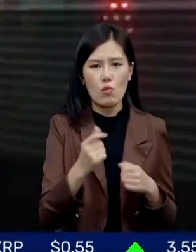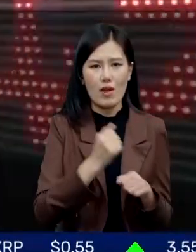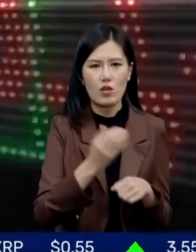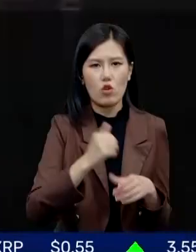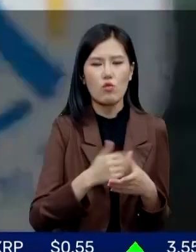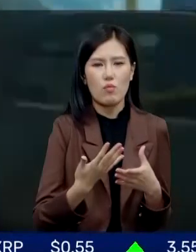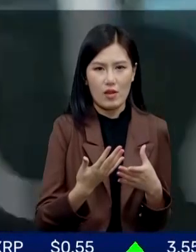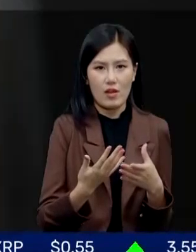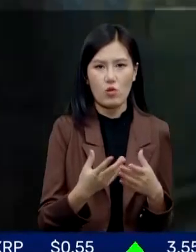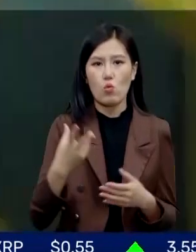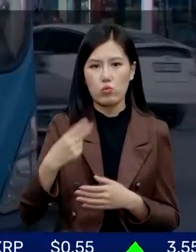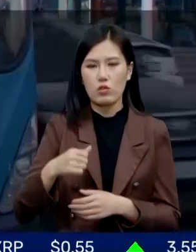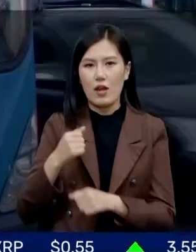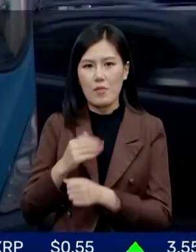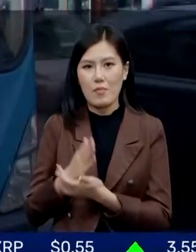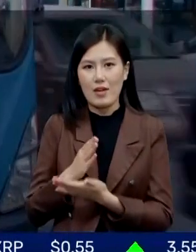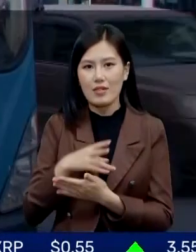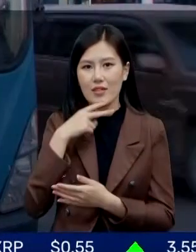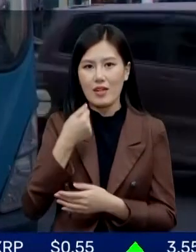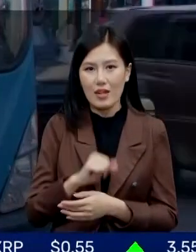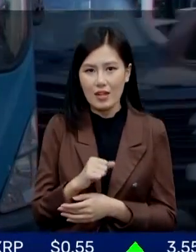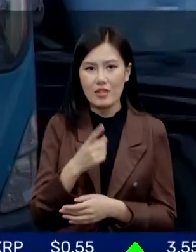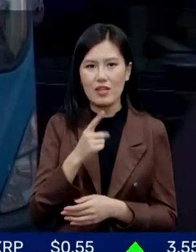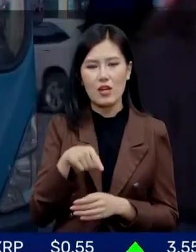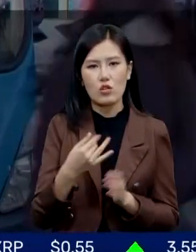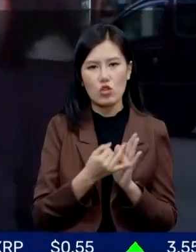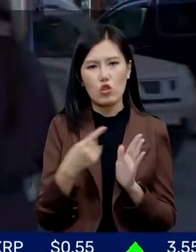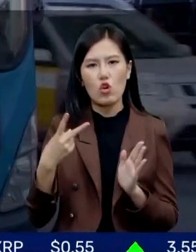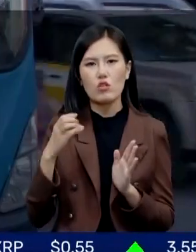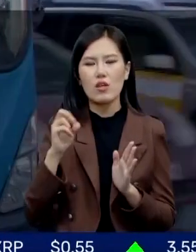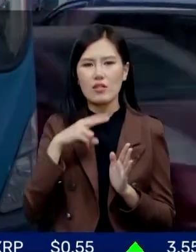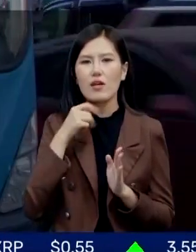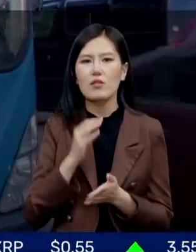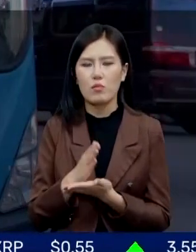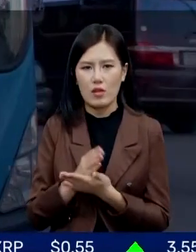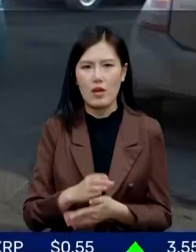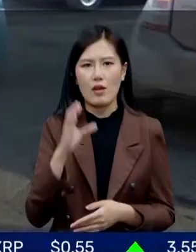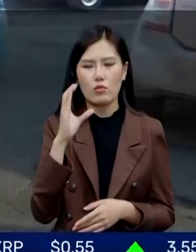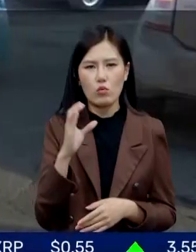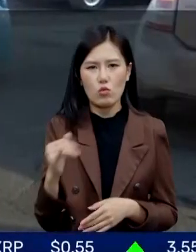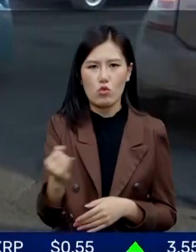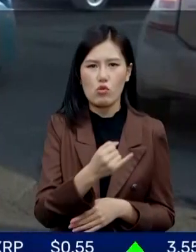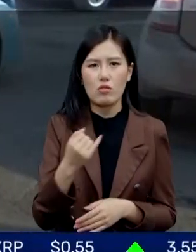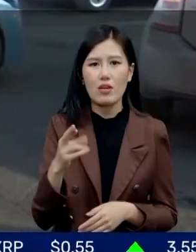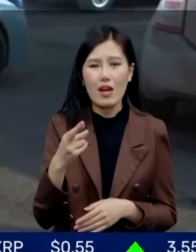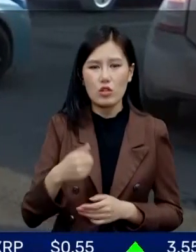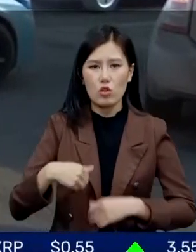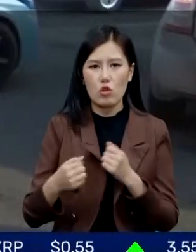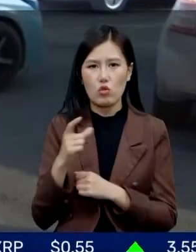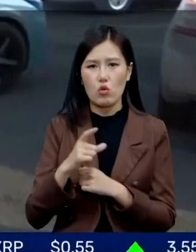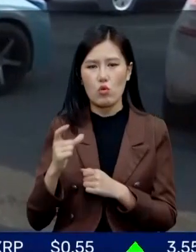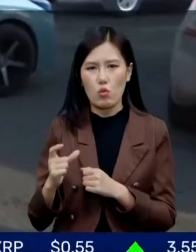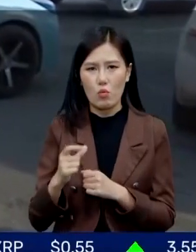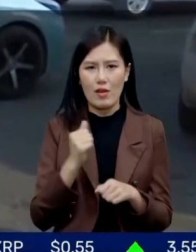дээр авч байгаа цалин 1.7-оос 2 сая төгрөгийн хооронд хэлбэлзэж байгаа юм. Нэг талдаа автобусны чанар хүртээмж хангалтгүй байгаагийн нэг шалтгаан нь жолооч нарын нөөц